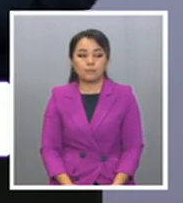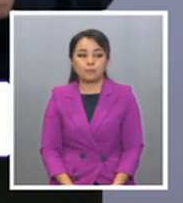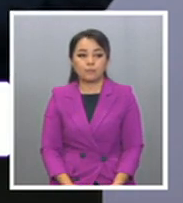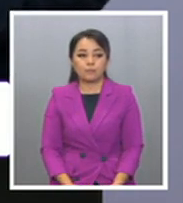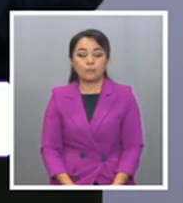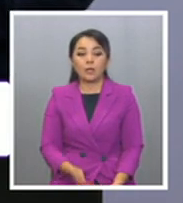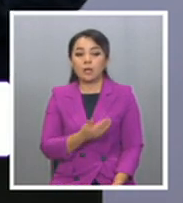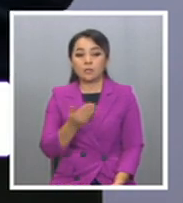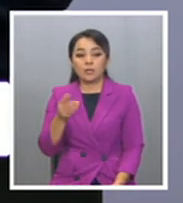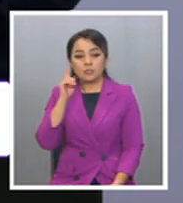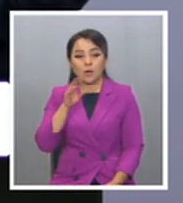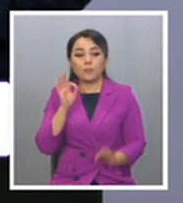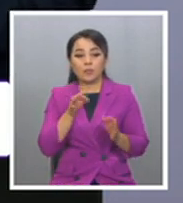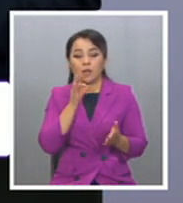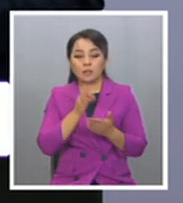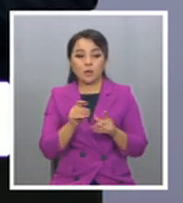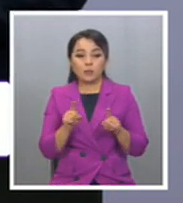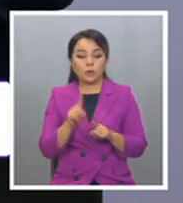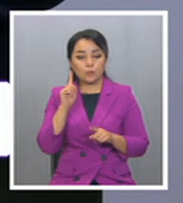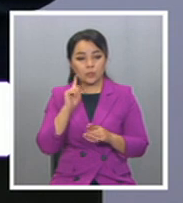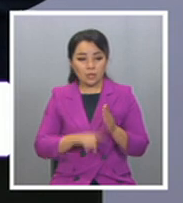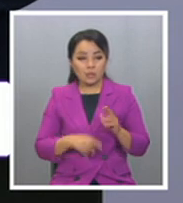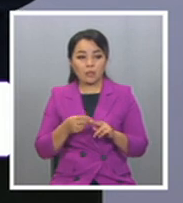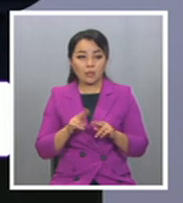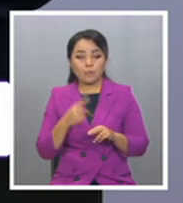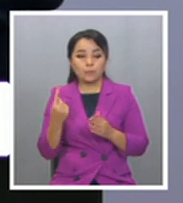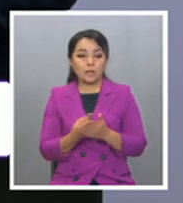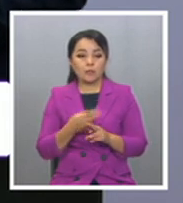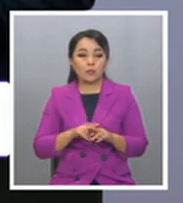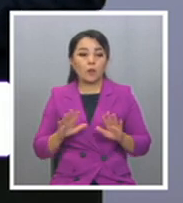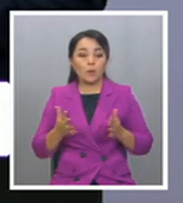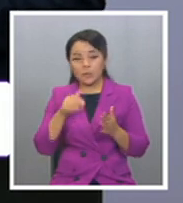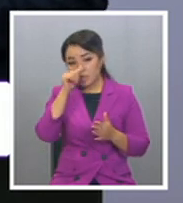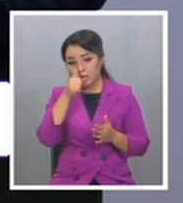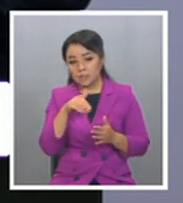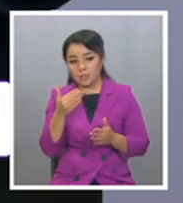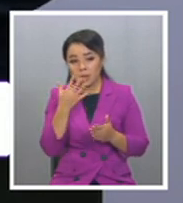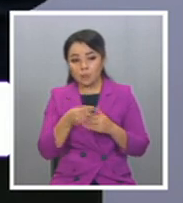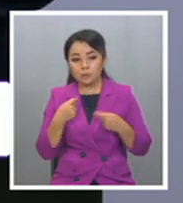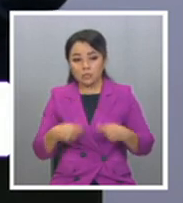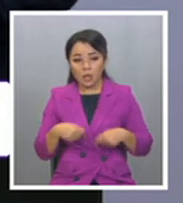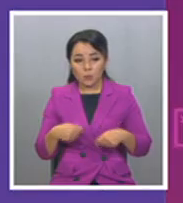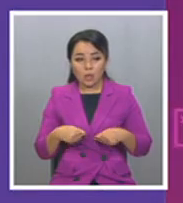сіздер өте дұрыс шешім қабылдадыңыздар деп ойлаймын. Яғни, ең бірінші оқиға бұл Грекиядағы сауда,